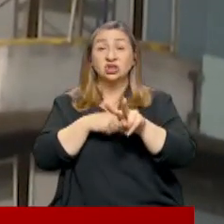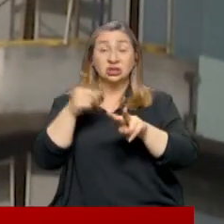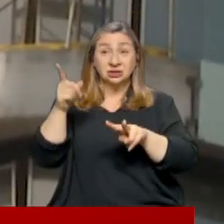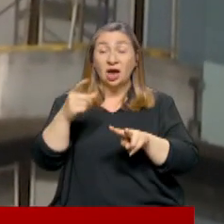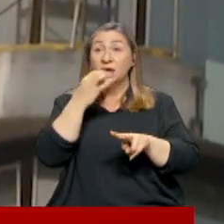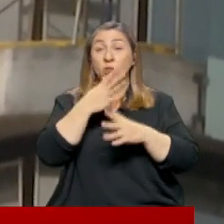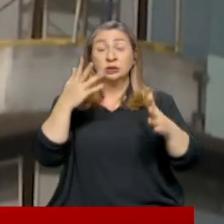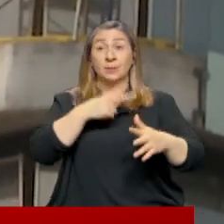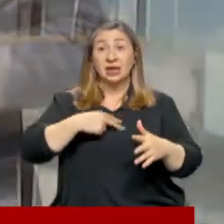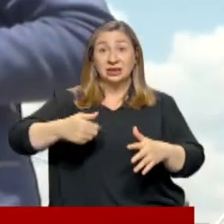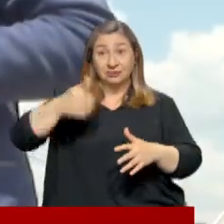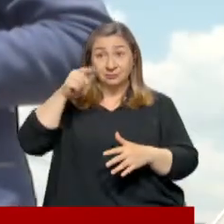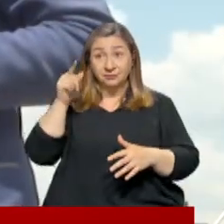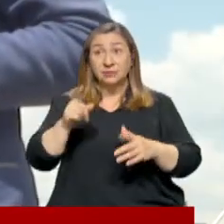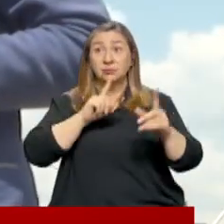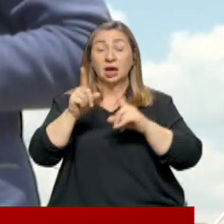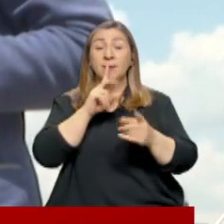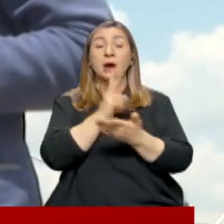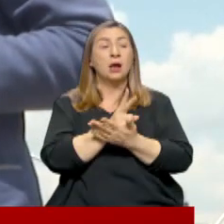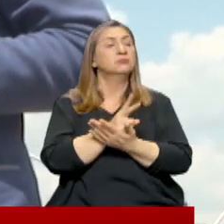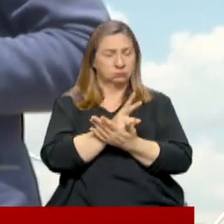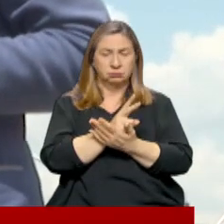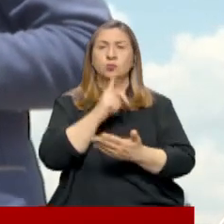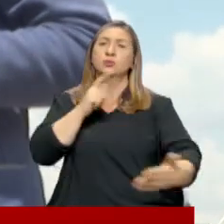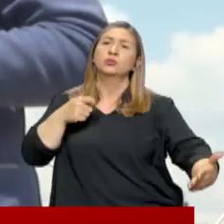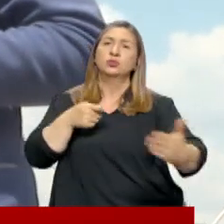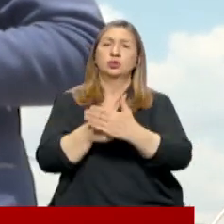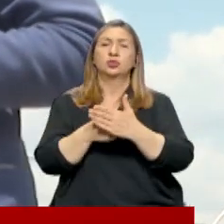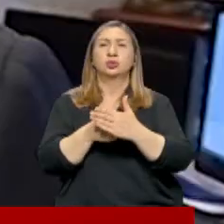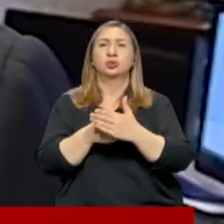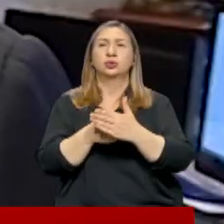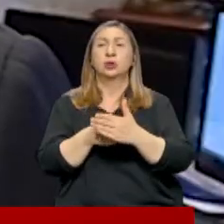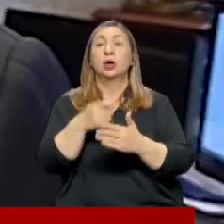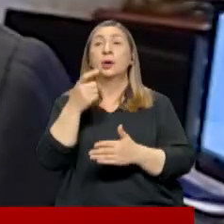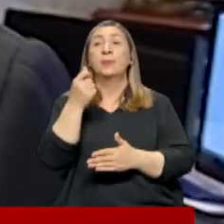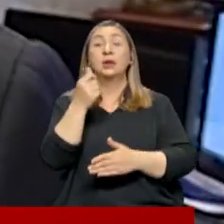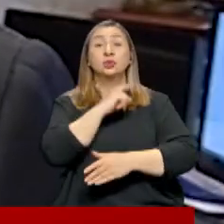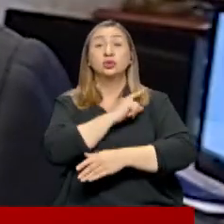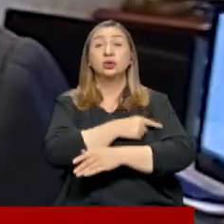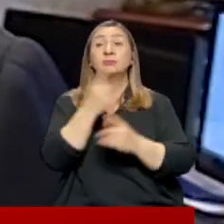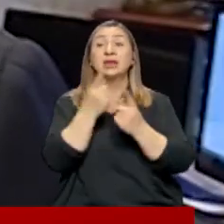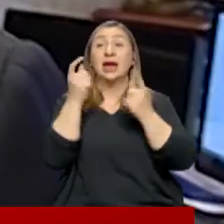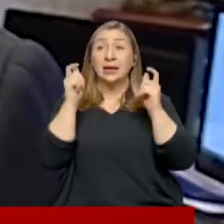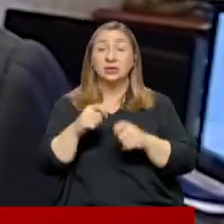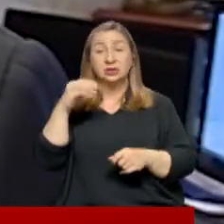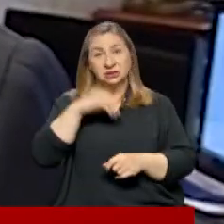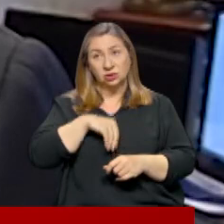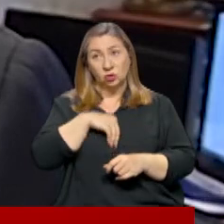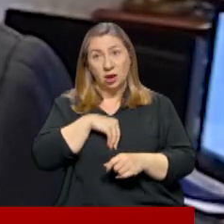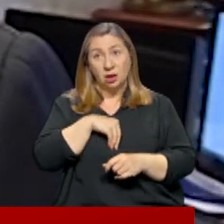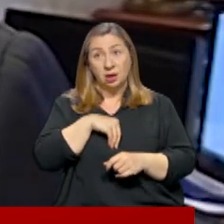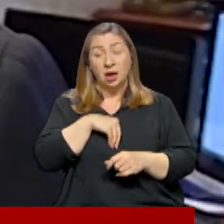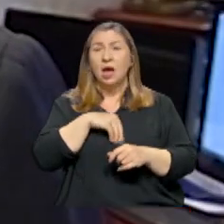yönetimindeki Ankara Büyükşehir Belediyesi yargı kararını uyguladı ve kuleleri mühürledi. Paranın gücüyle bir şeyler yaptıracaklarını